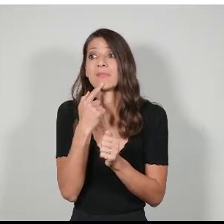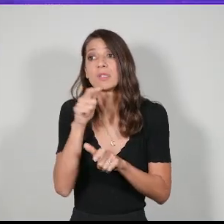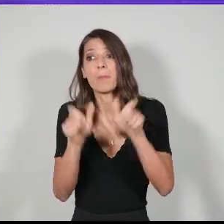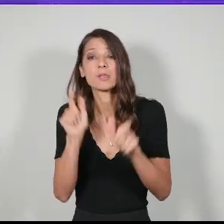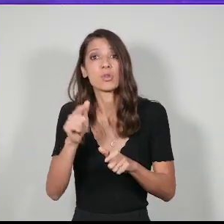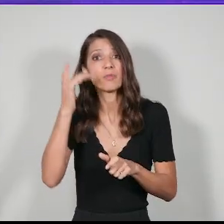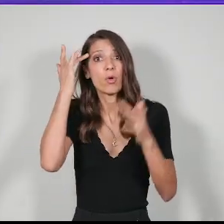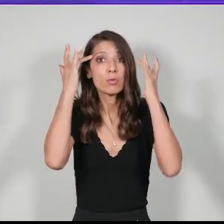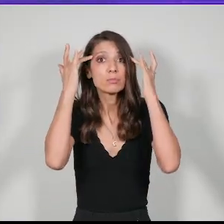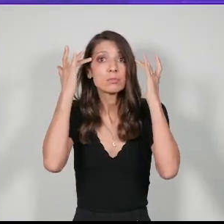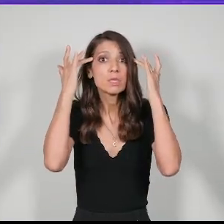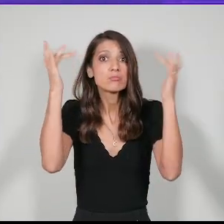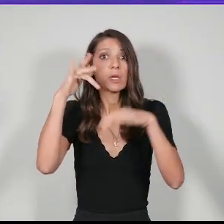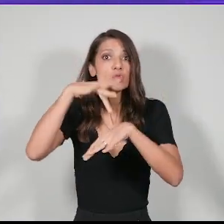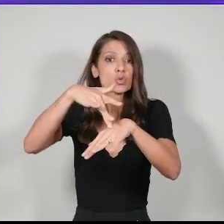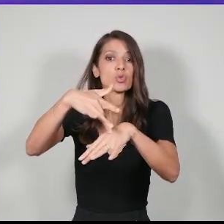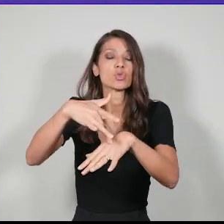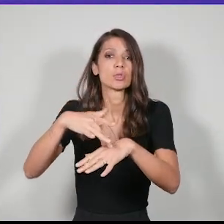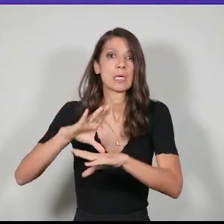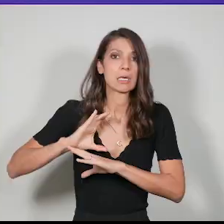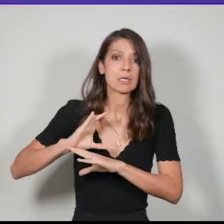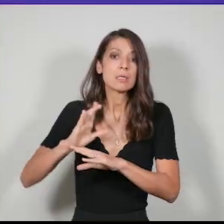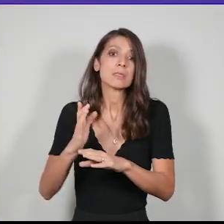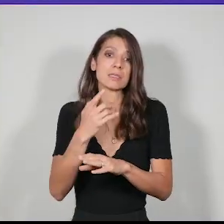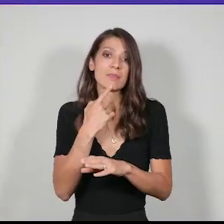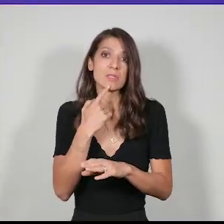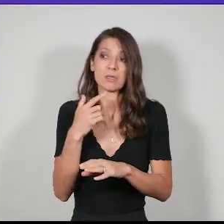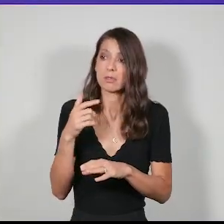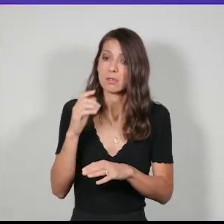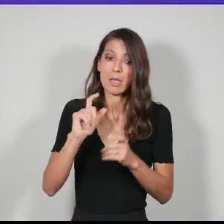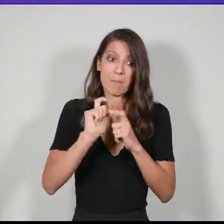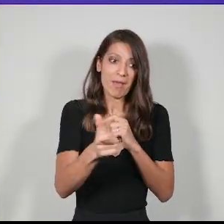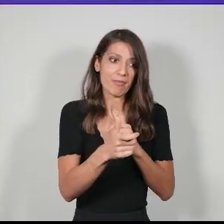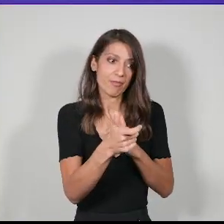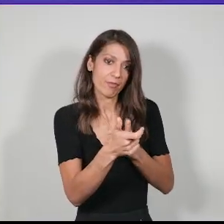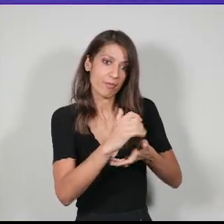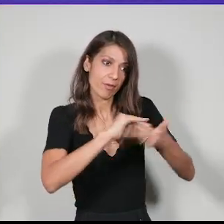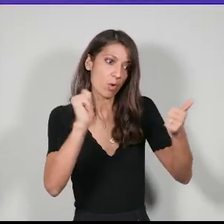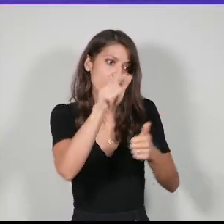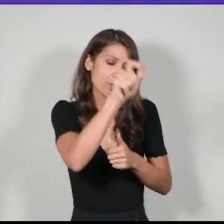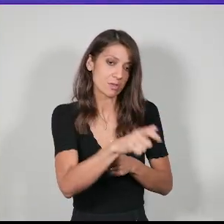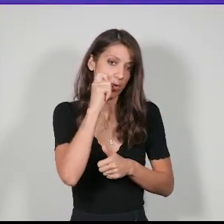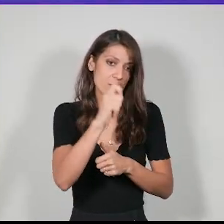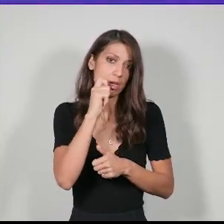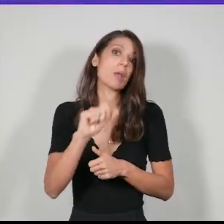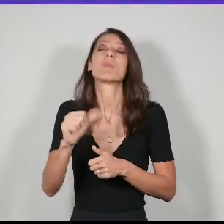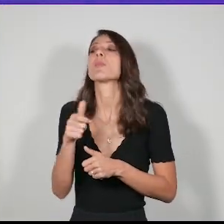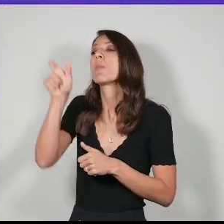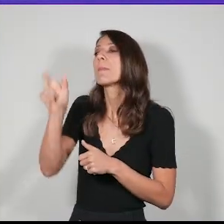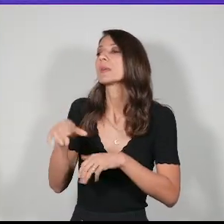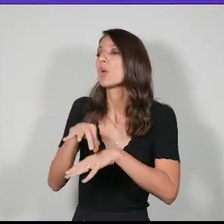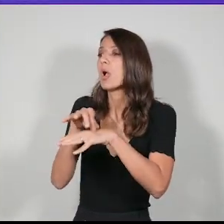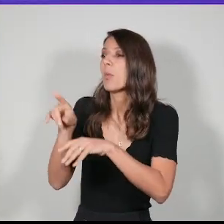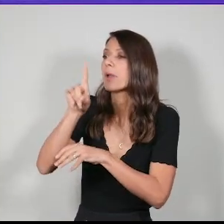les savoirs situés qui sont portés par ceux qui ont une expertise première, d'abord les personnes que l'on va accompagner,